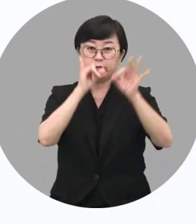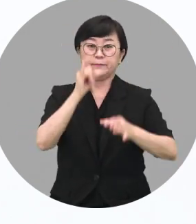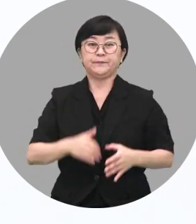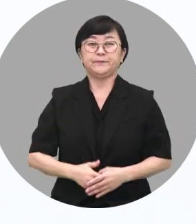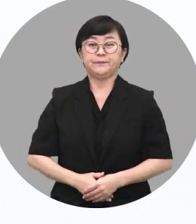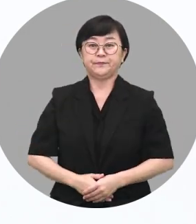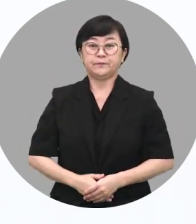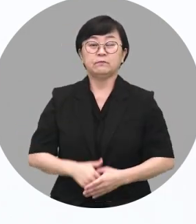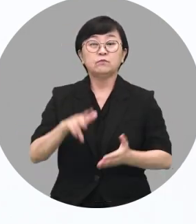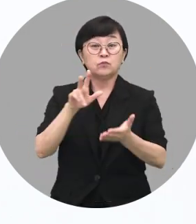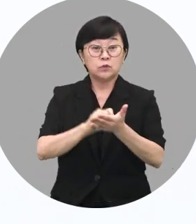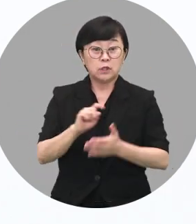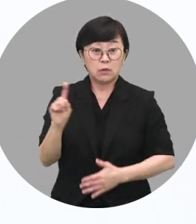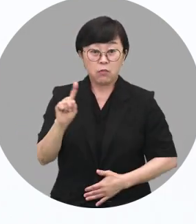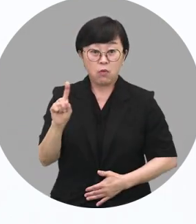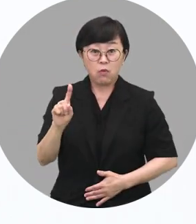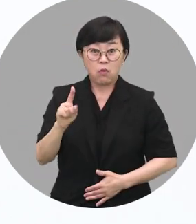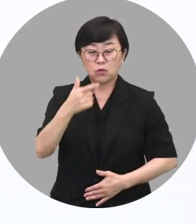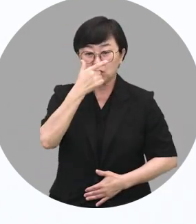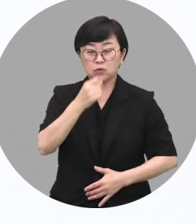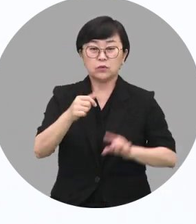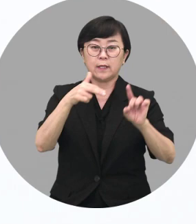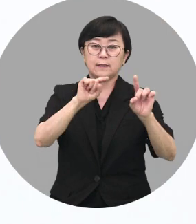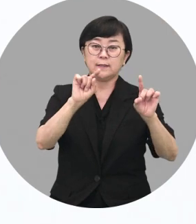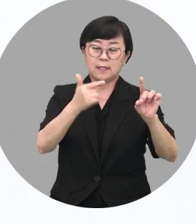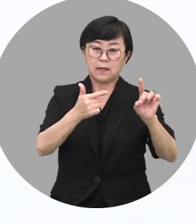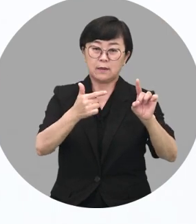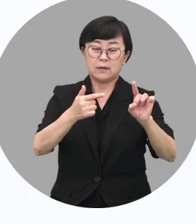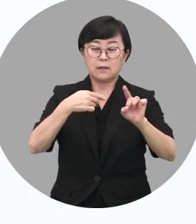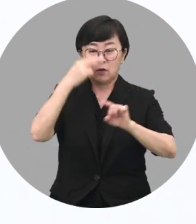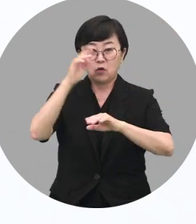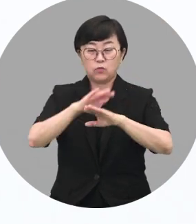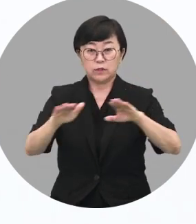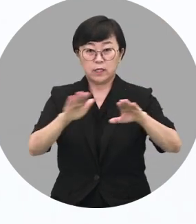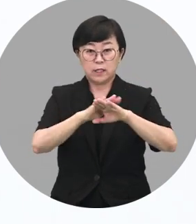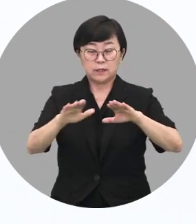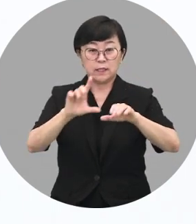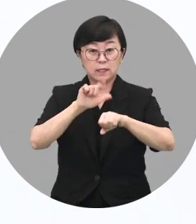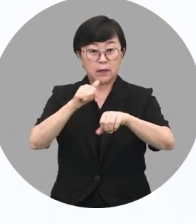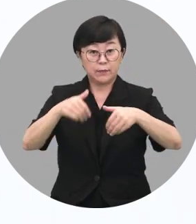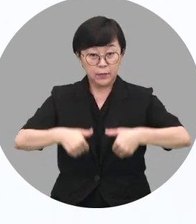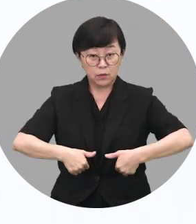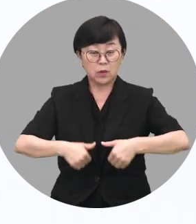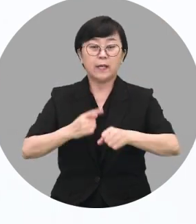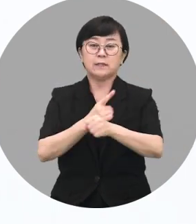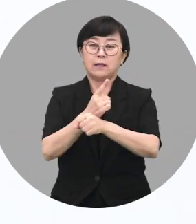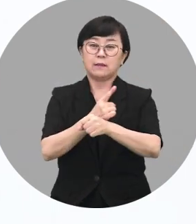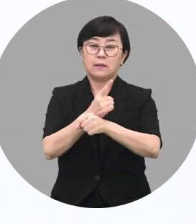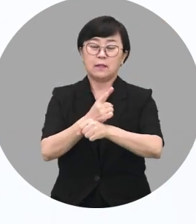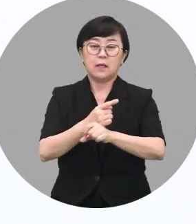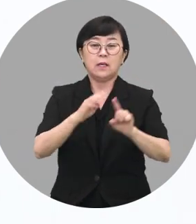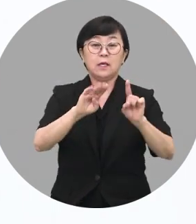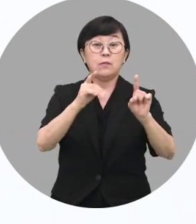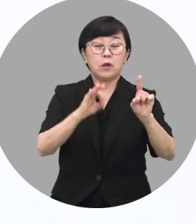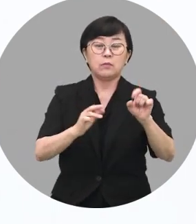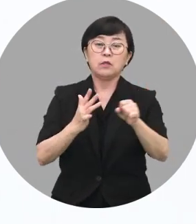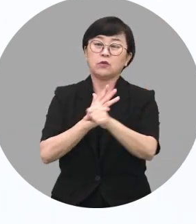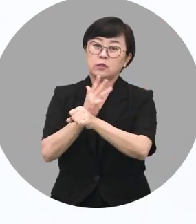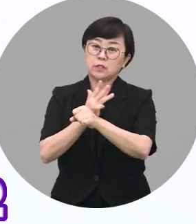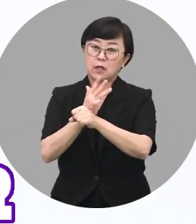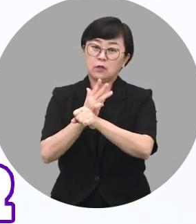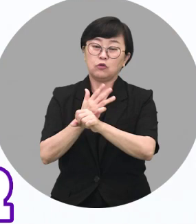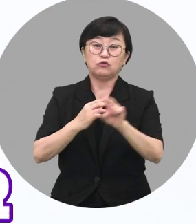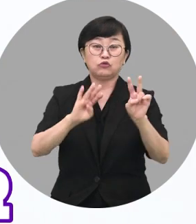됩니다. 문제는 소주 한 잔당 알코올이 분해하는 데 최소 약 1시간이 필요한데 한 병이면 약 8시간,